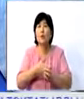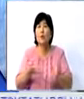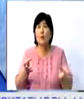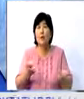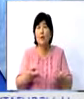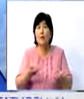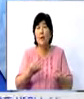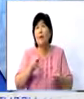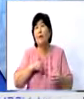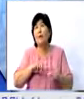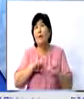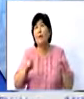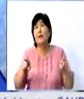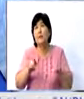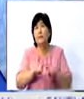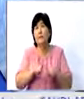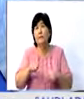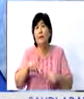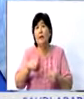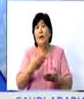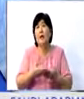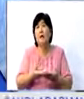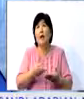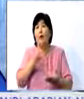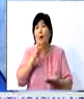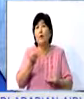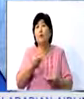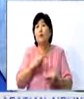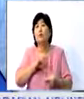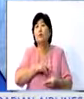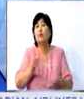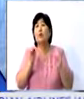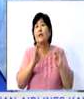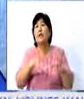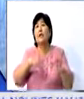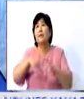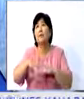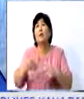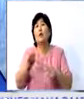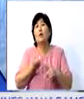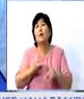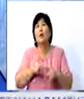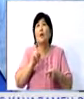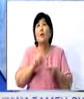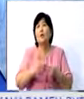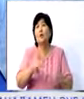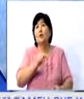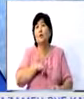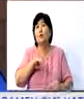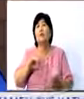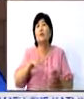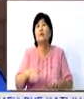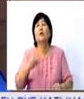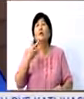бөлінбей, мекемелерге қаржы бөлінбей, айлық бөлінбей, олар жұмысын тастап кетіп жатыр. Соған байланысты ол жерде қазір жұмыс істеп жатқан 3